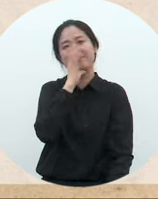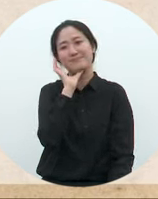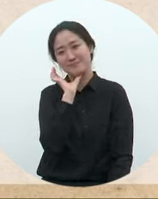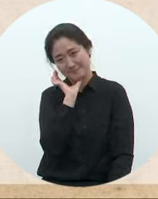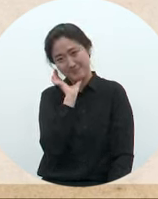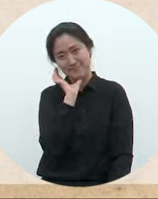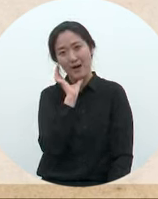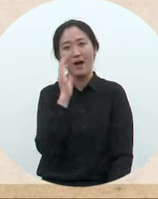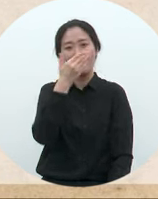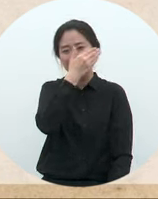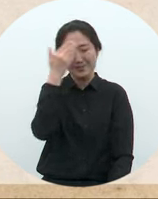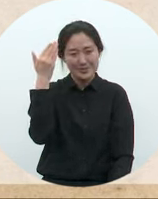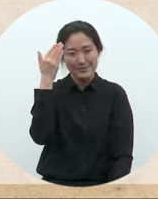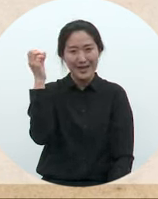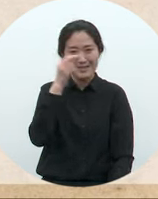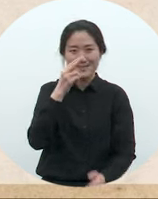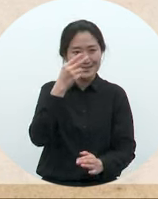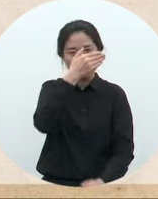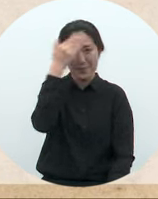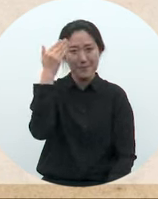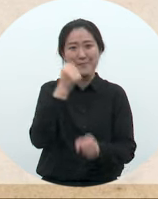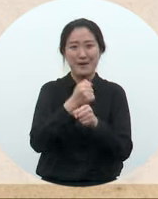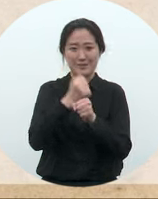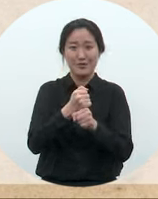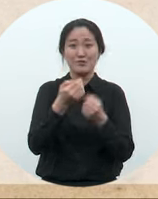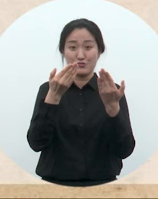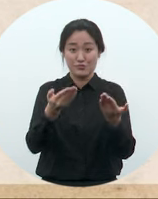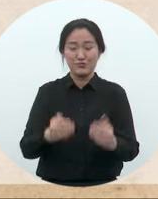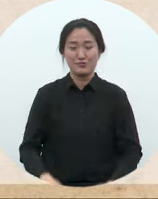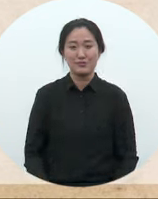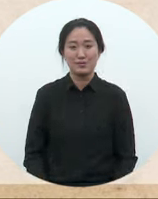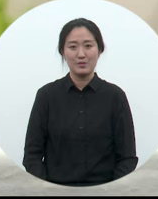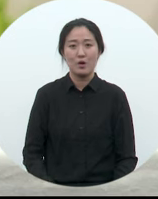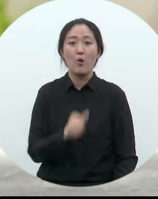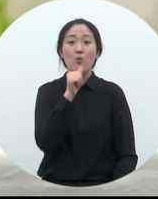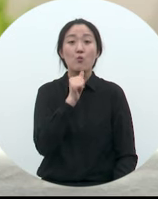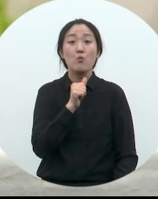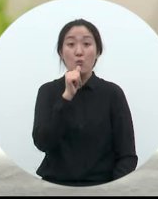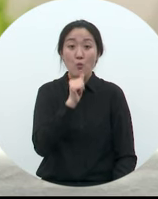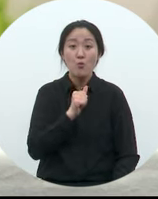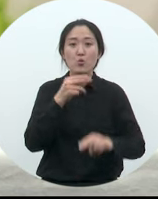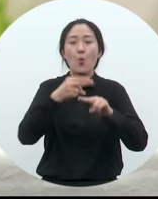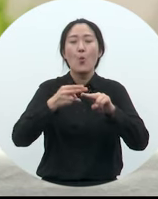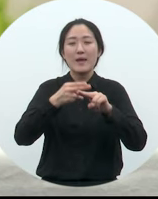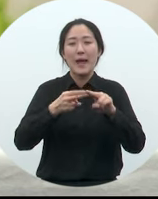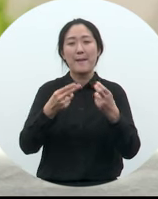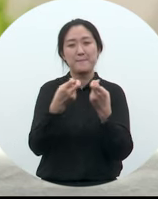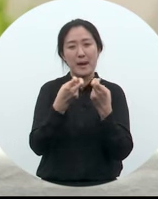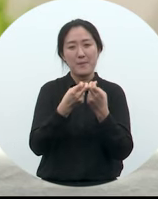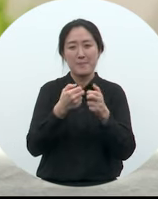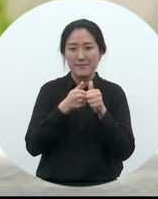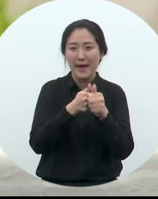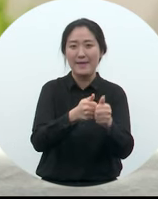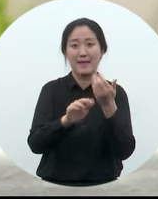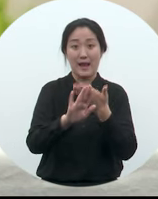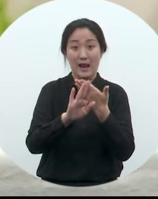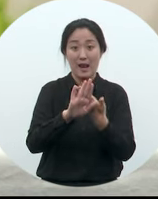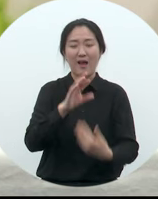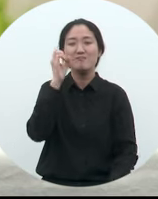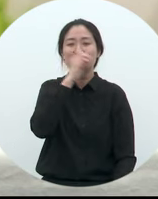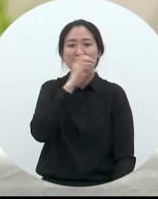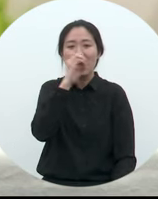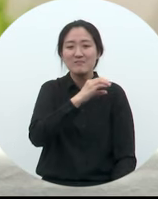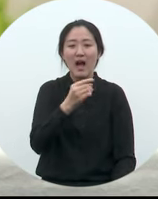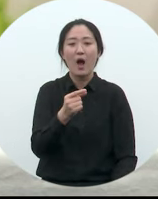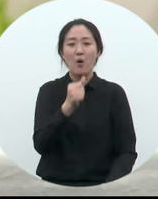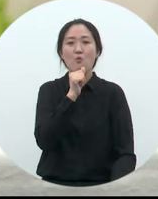노화를 방지해주고 젊음을 되찾아주는데 도움이 많이 되죠. 또이 콩은 어떻게